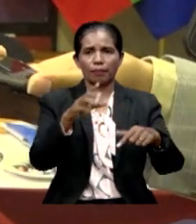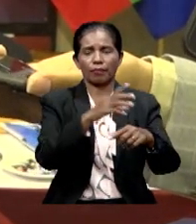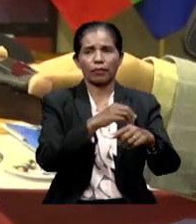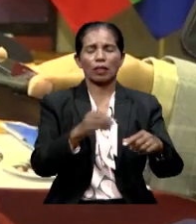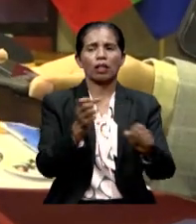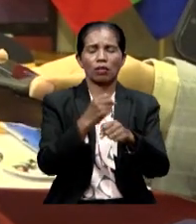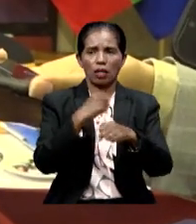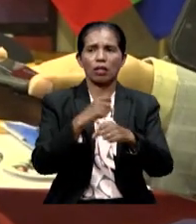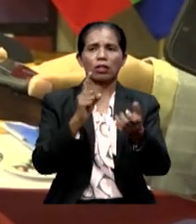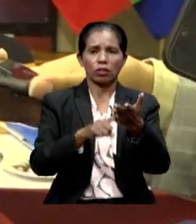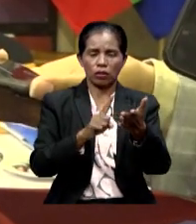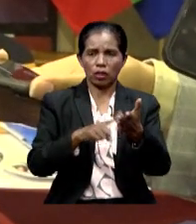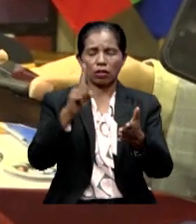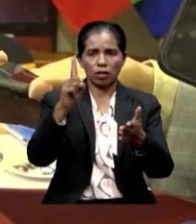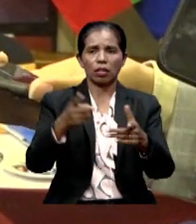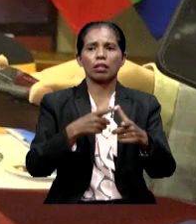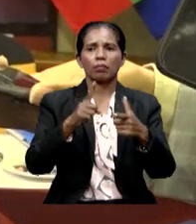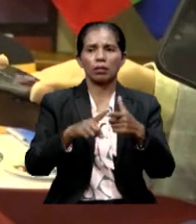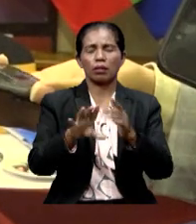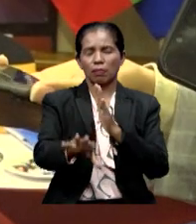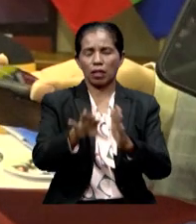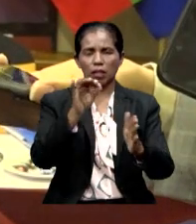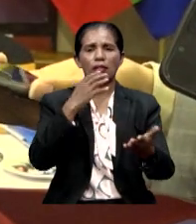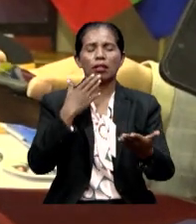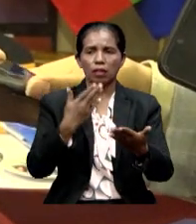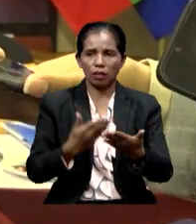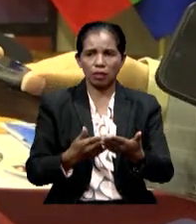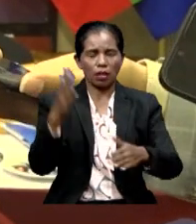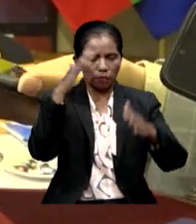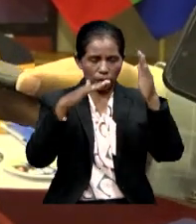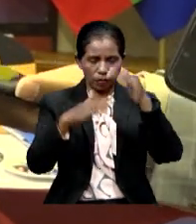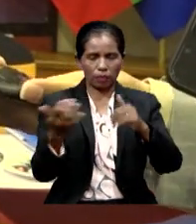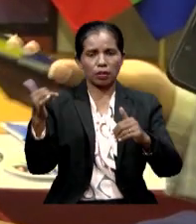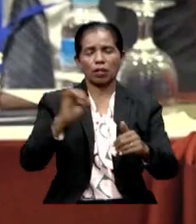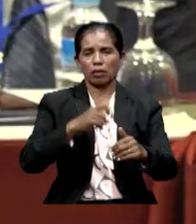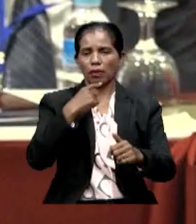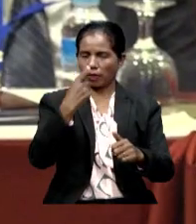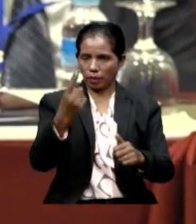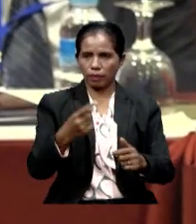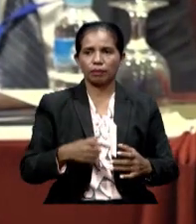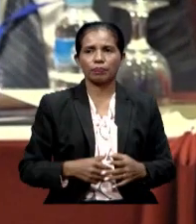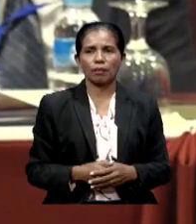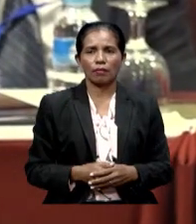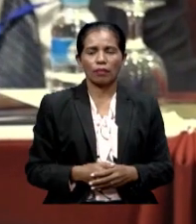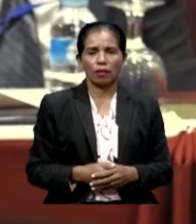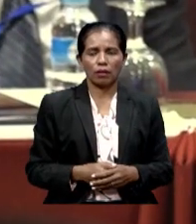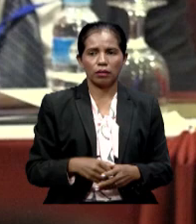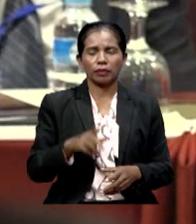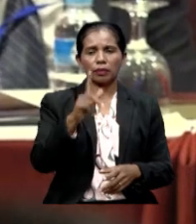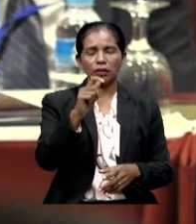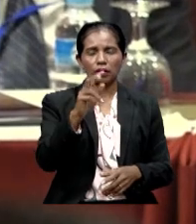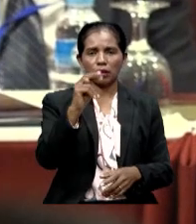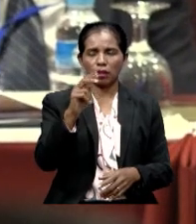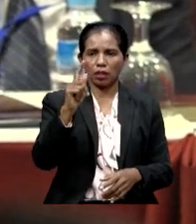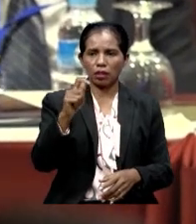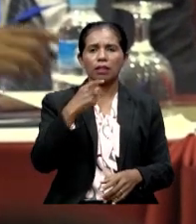atu halo diskusang ida para depois balehetan solusang ba iha problema sare nebe ma ko na utem Brigzen TNI Steph